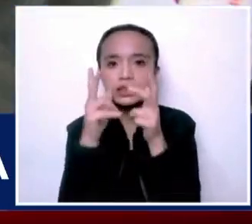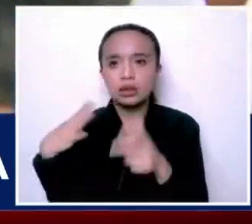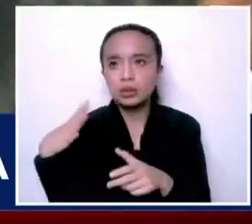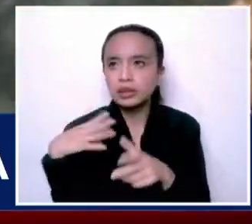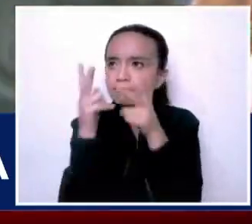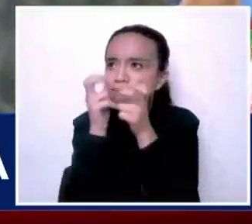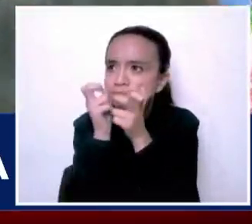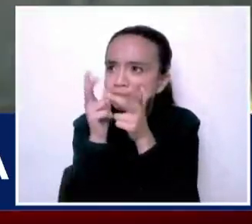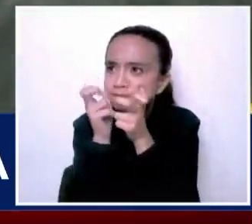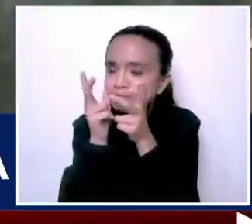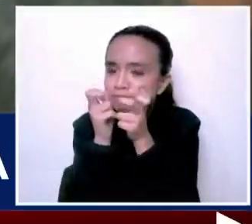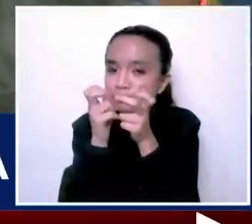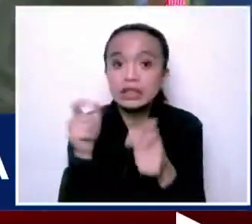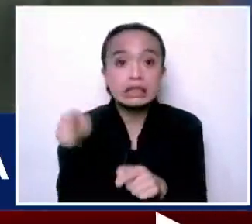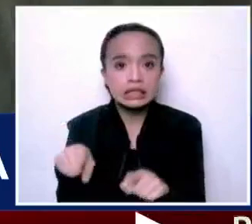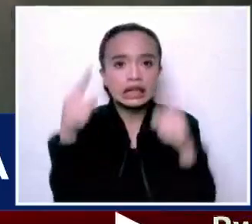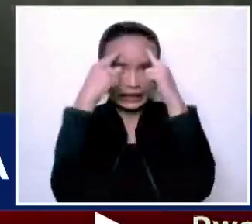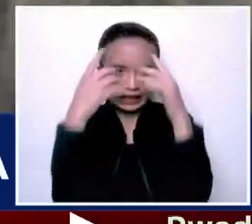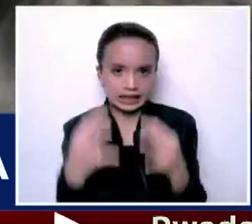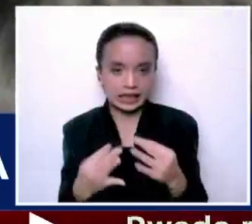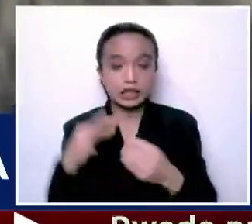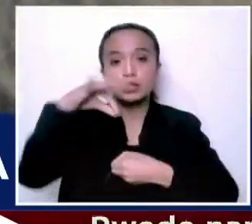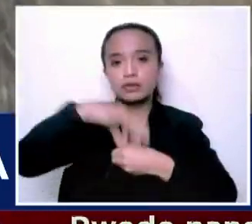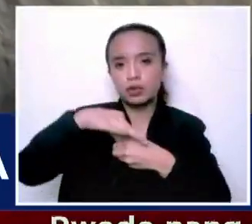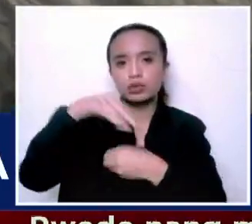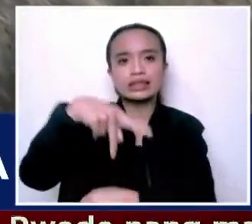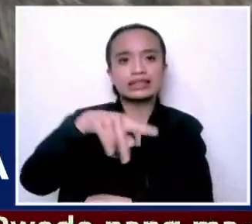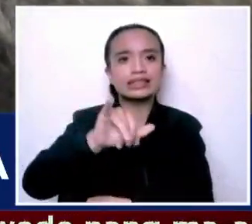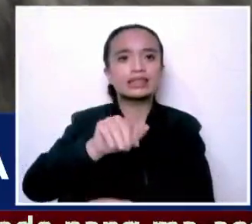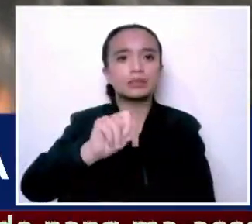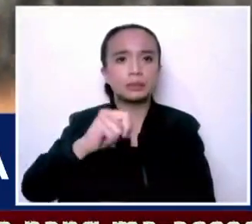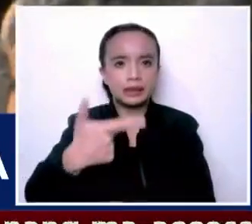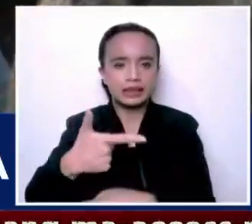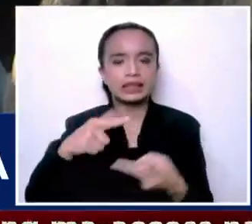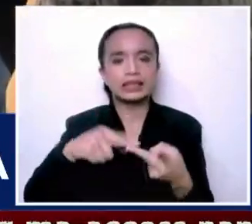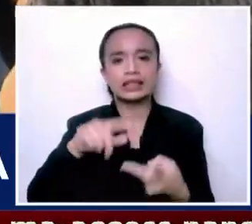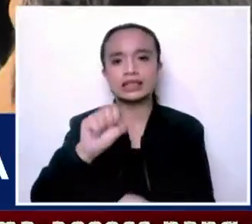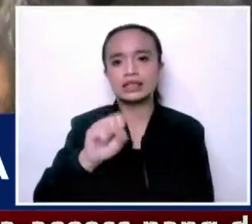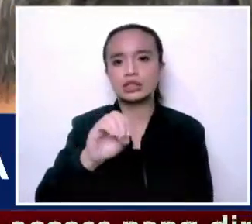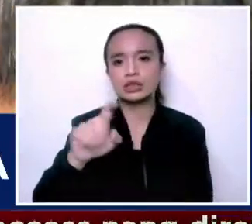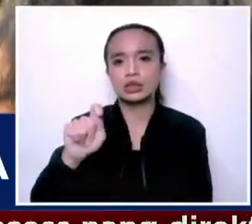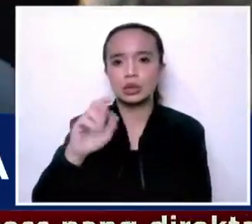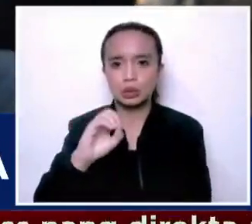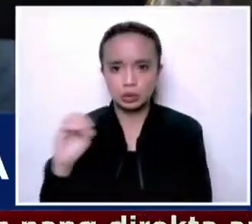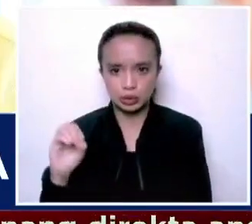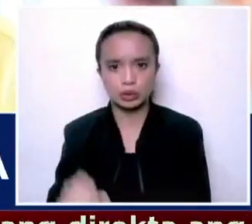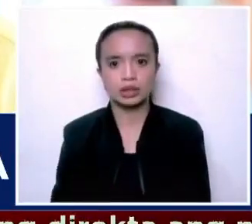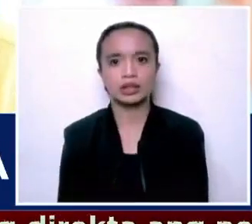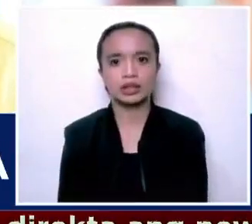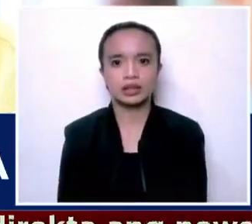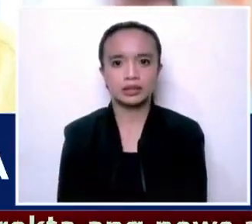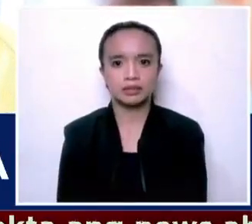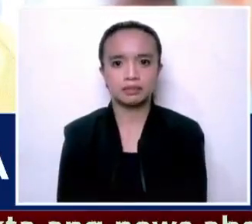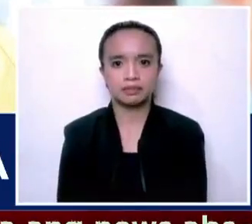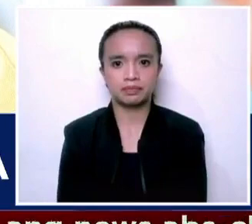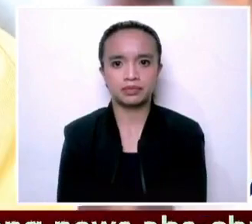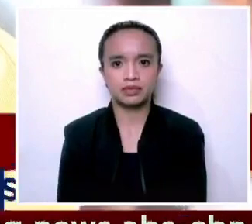kandidato. Desidido na siyang iboto sina Lacson at Soto. Ito lang po ang inaasahan ko.